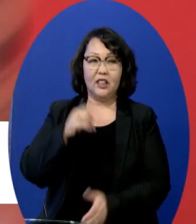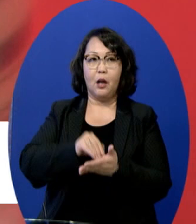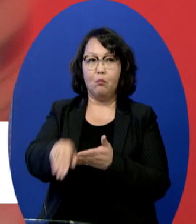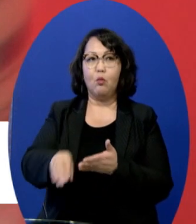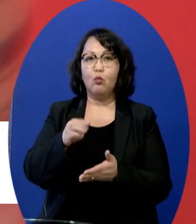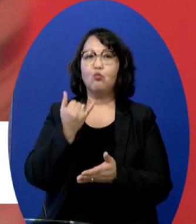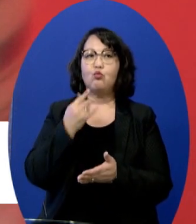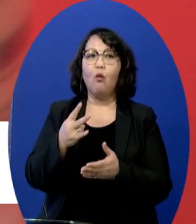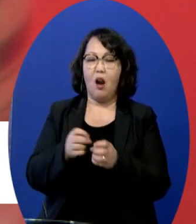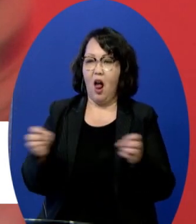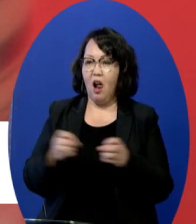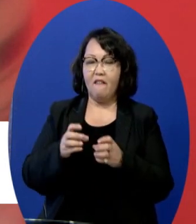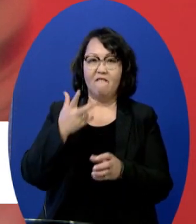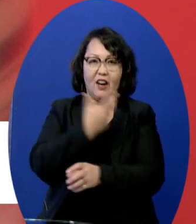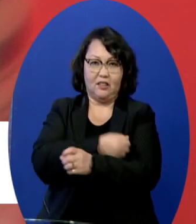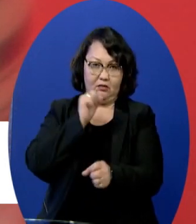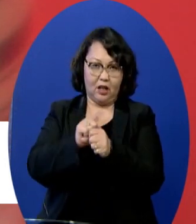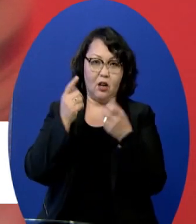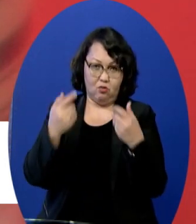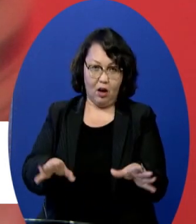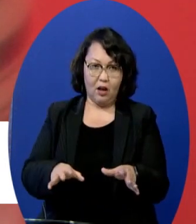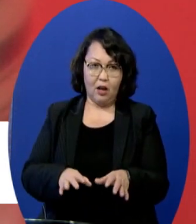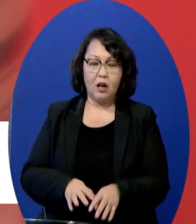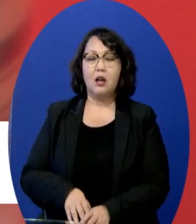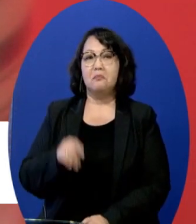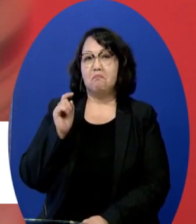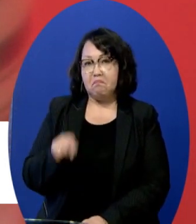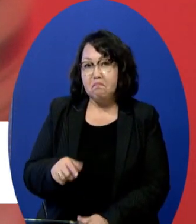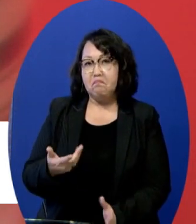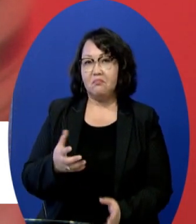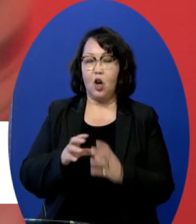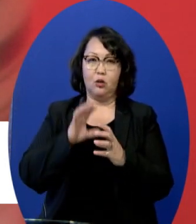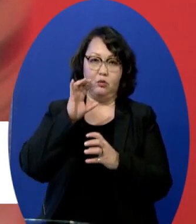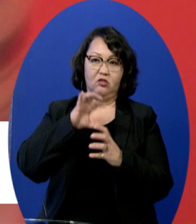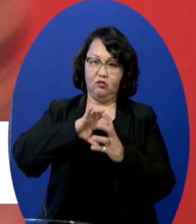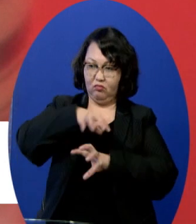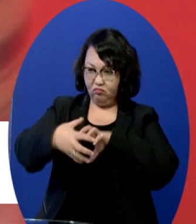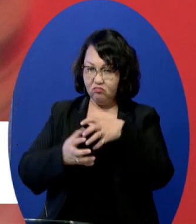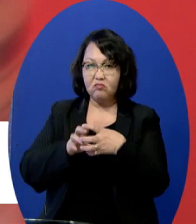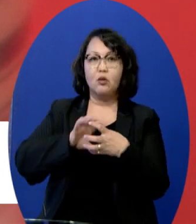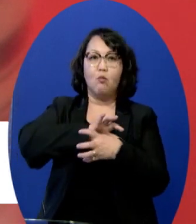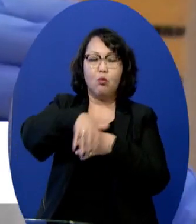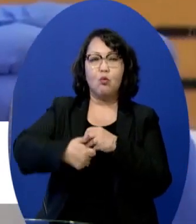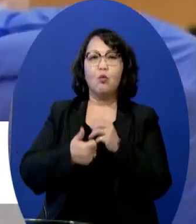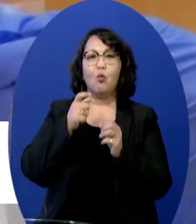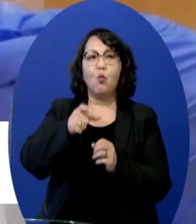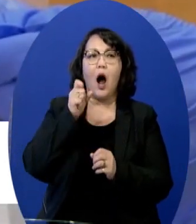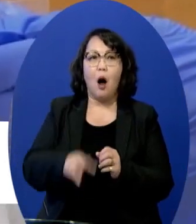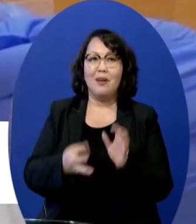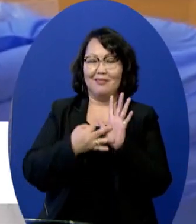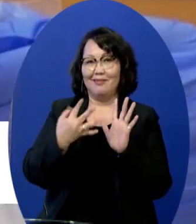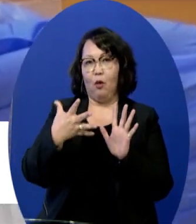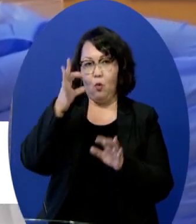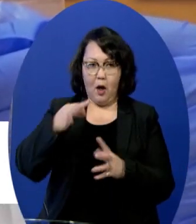вакцин захиалсан байгаа юм. За үүнээс болж дэлхийн нийт хүн амын 85 орчим хувь нь амьдардаг санхүүгийн